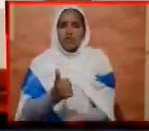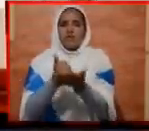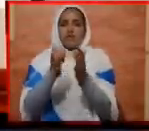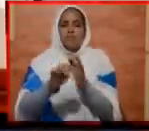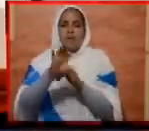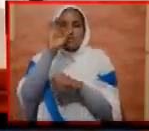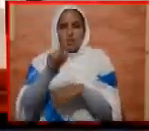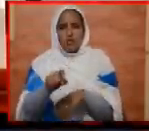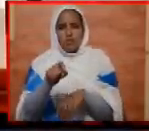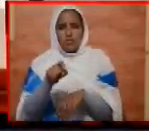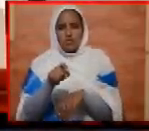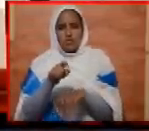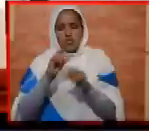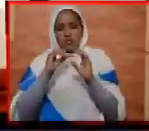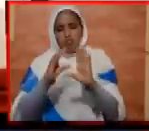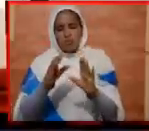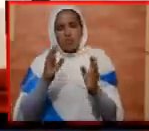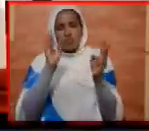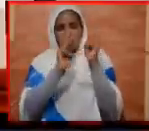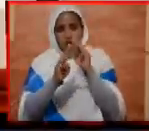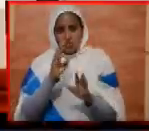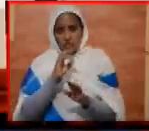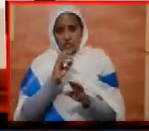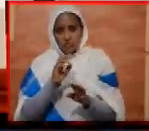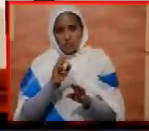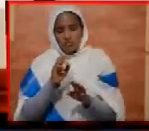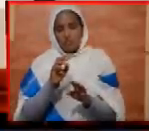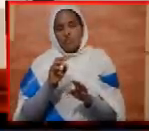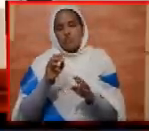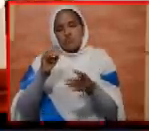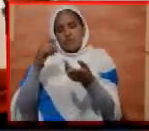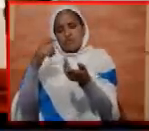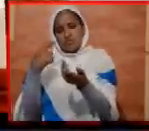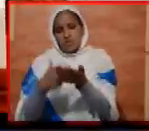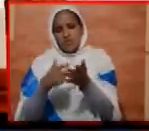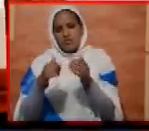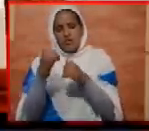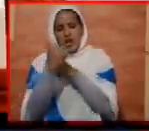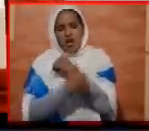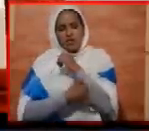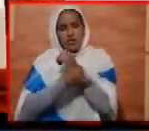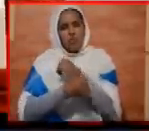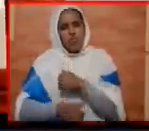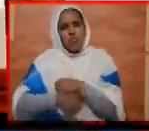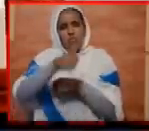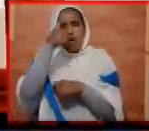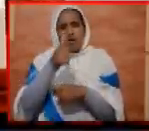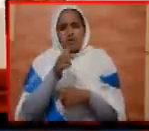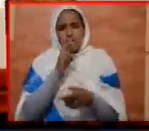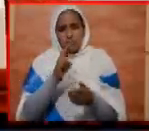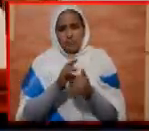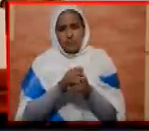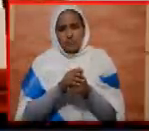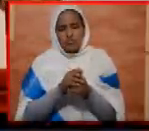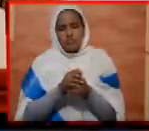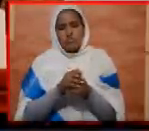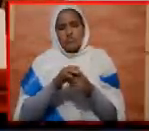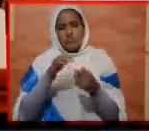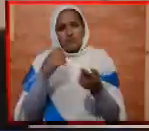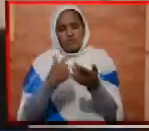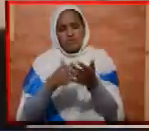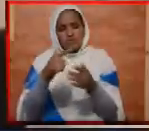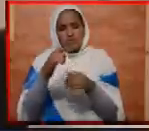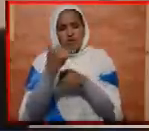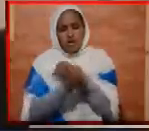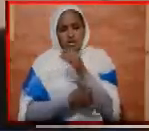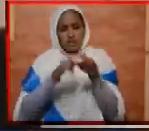በቂ ማግኘት አለባቸው። እንዳይቸገሩ እነዚህ የሀገራችን ዋናዎች አንኳር በተጀመረው